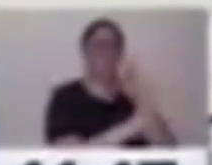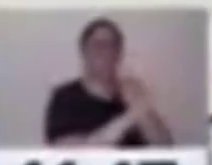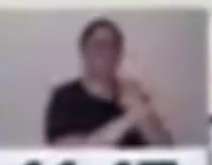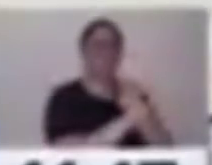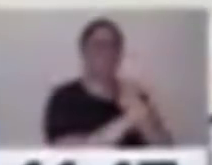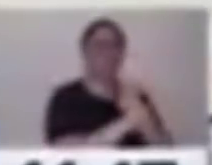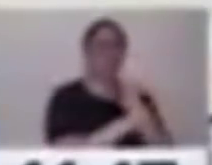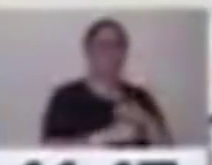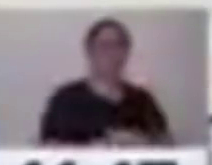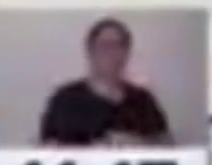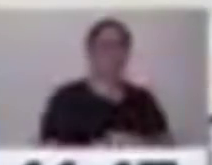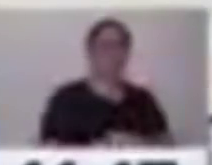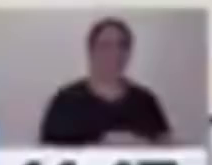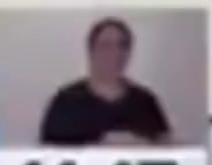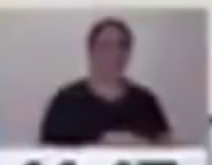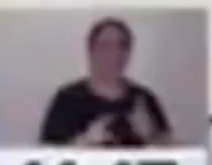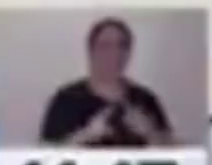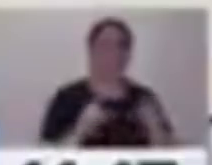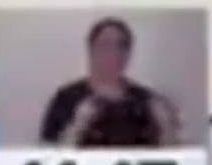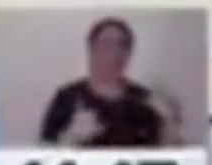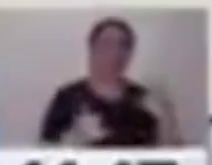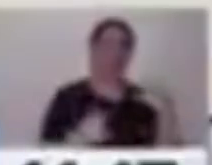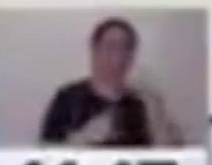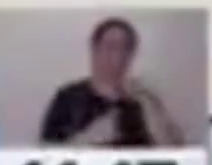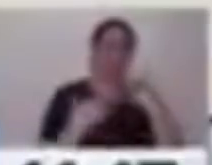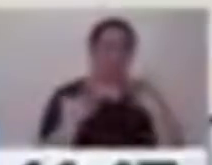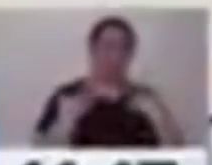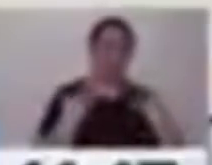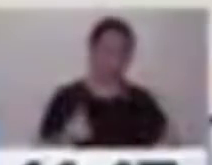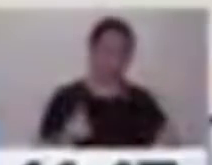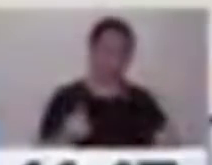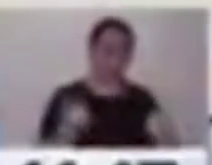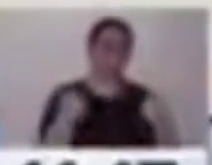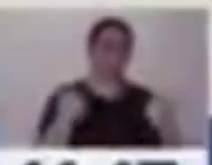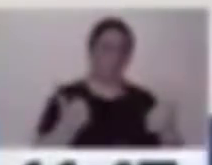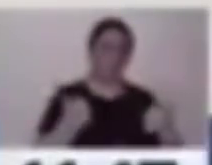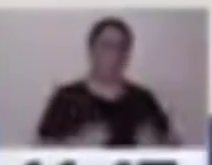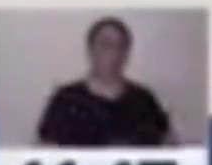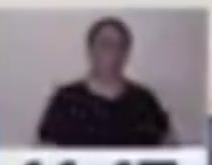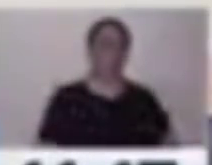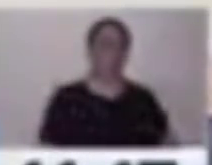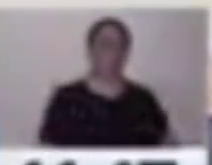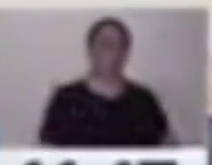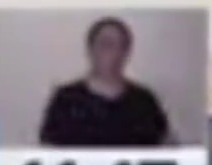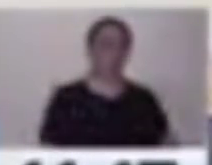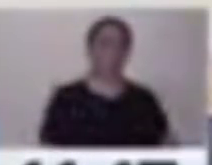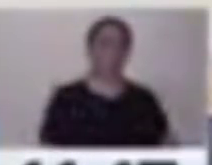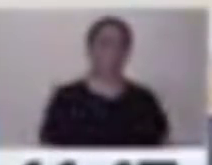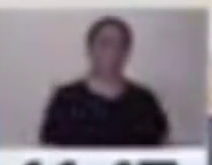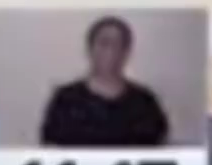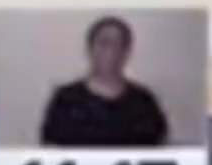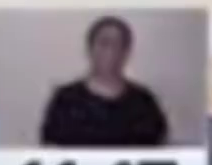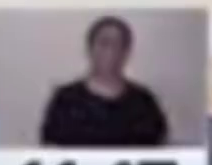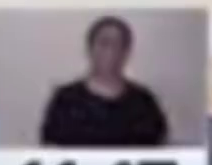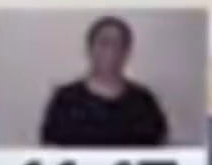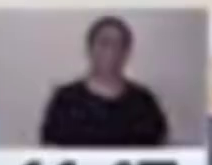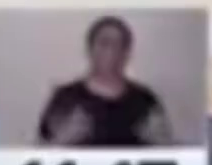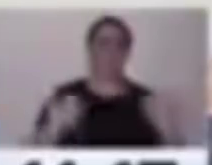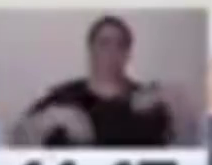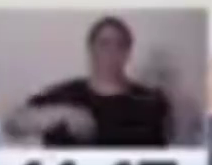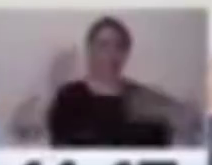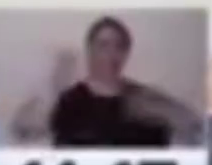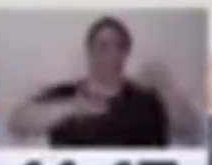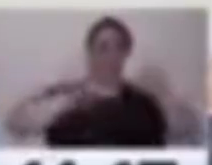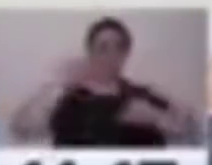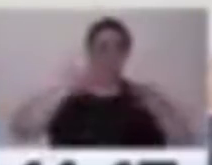Base po dun sa huling ulat, October 4, kung hindi ako nagkakamali, ay nasa 14.4 million na